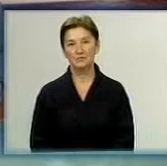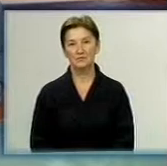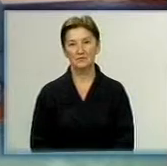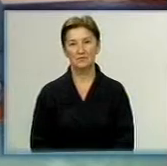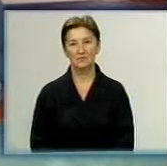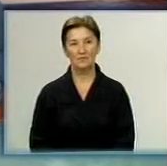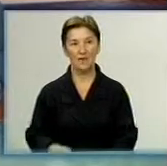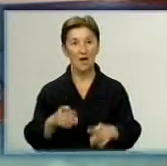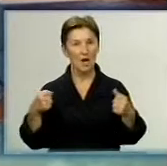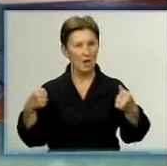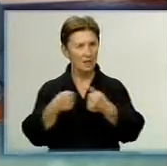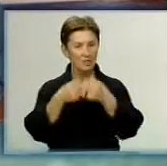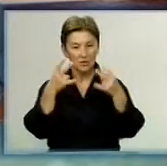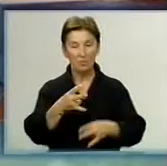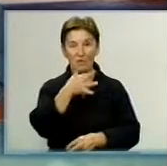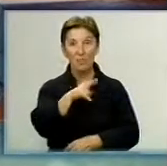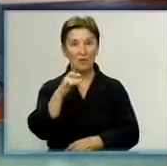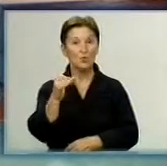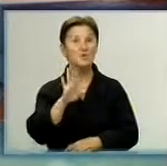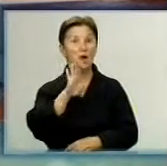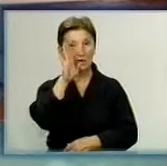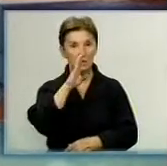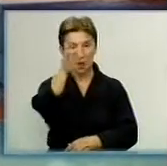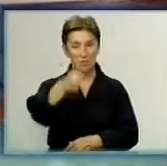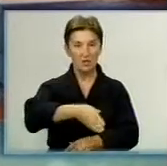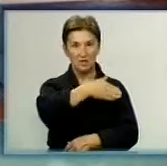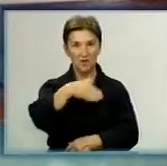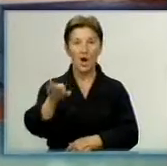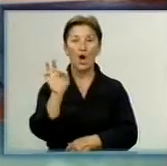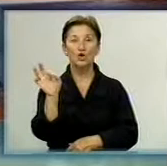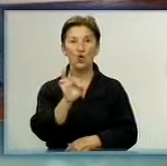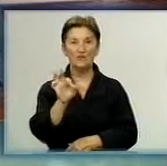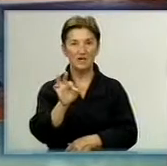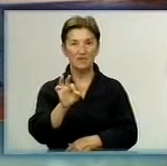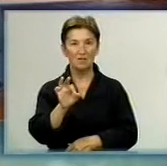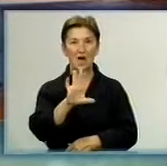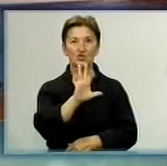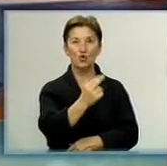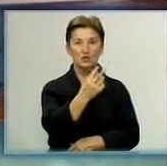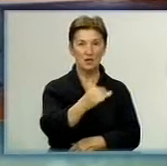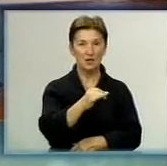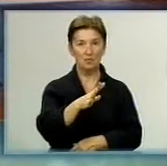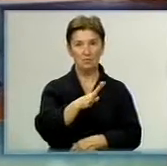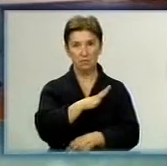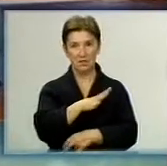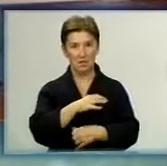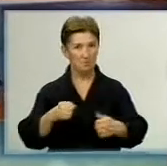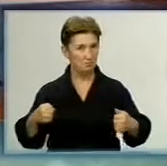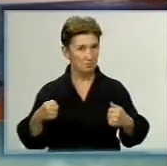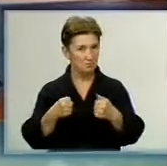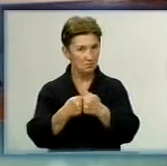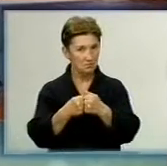ДТП в годину пік. Сьогодні вранці на перехресті вулиць Жовтневої Революції та Соціалістичної сталася дорожня транспортна пригода.